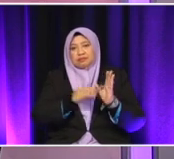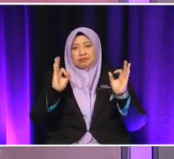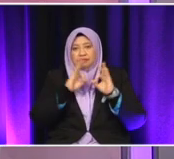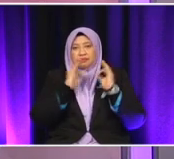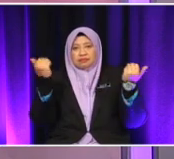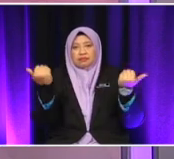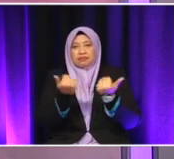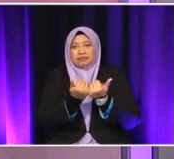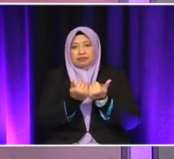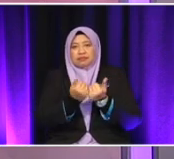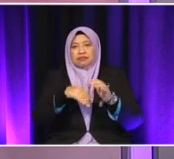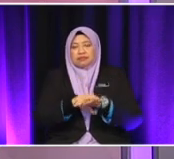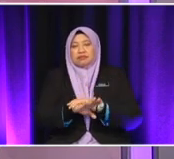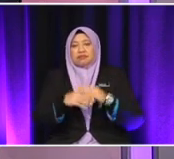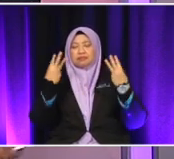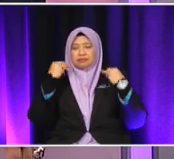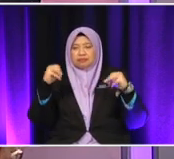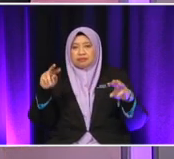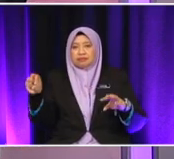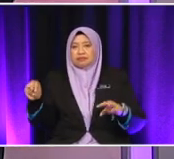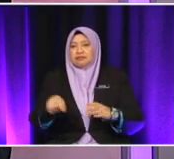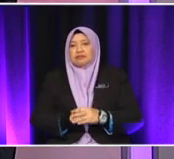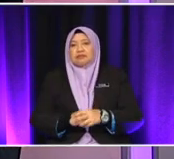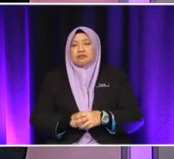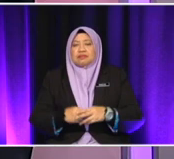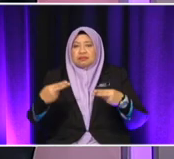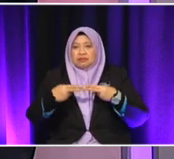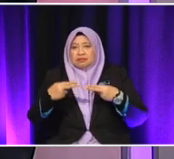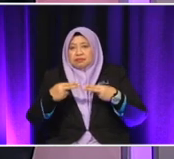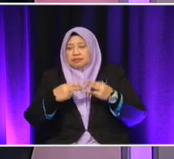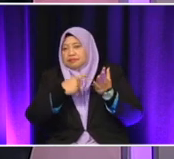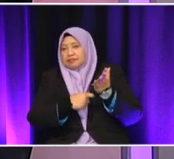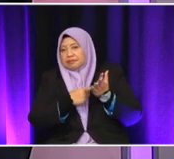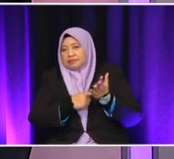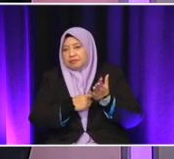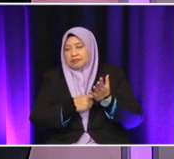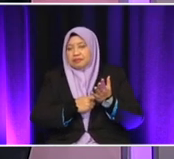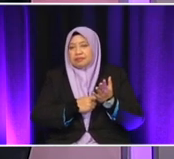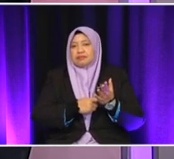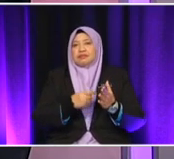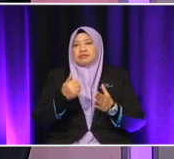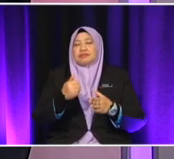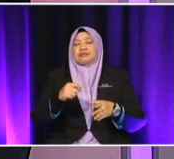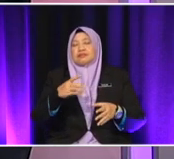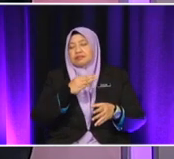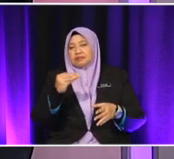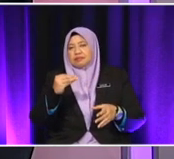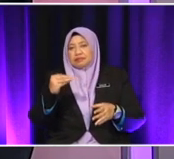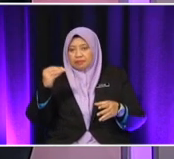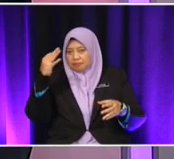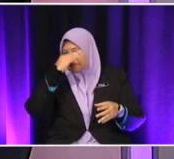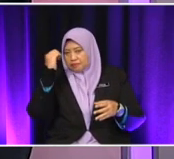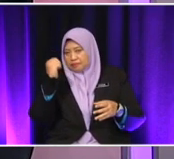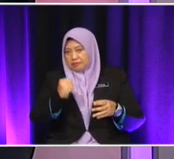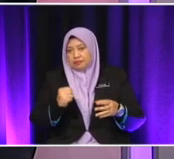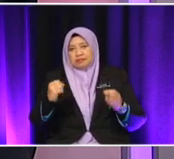memasuki pasaran Oke hubungan diantara harga dengan faktur pengeluaran dan quantity yang ditawar adalah